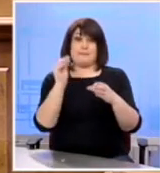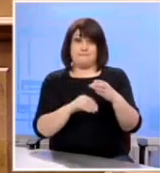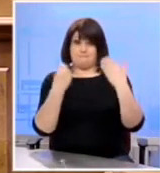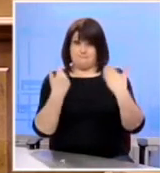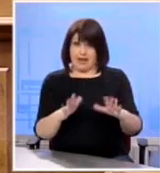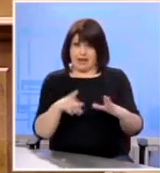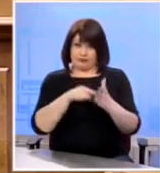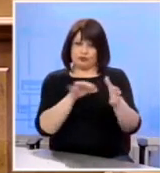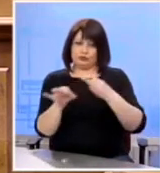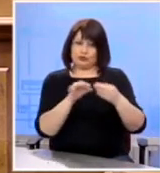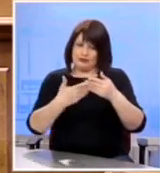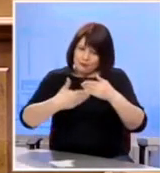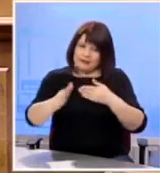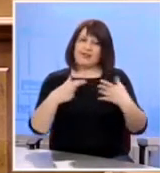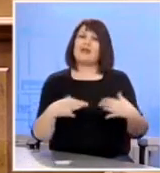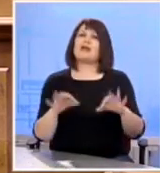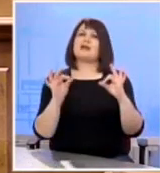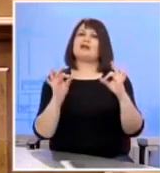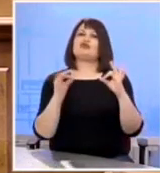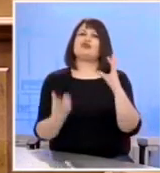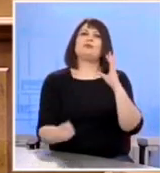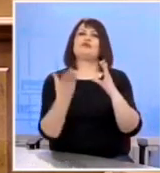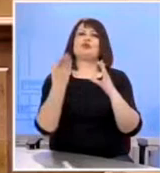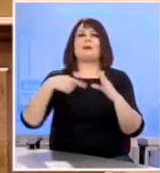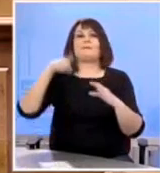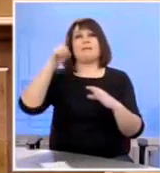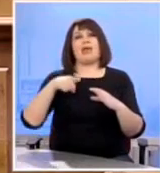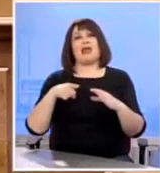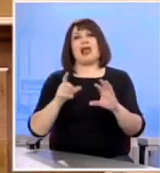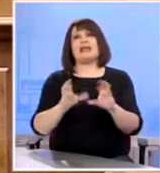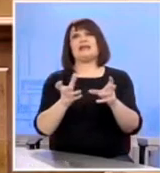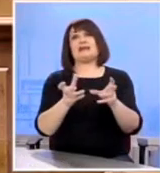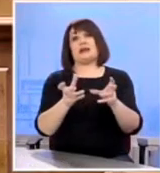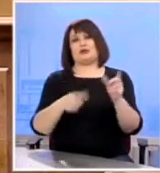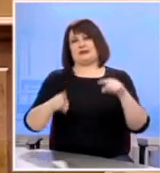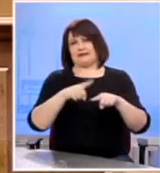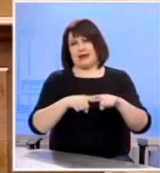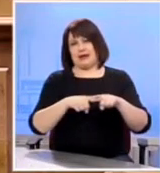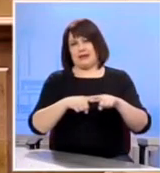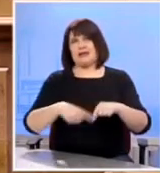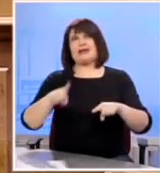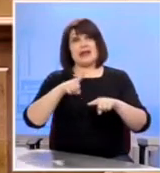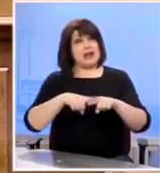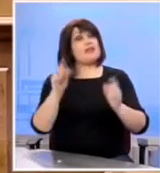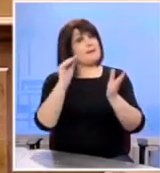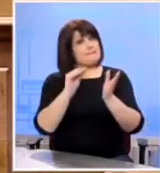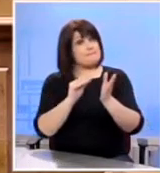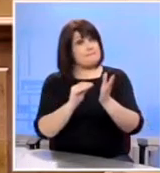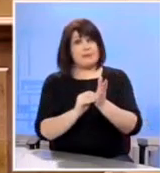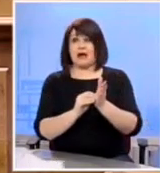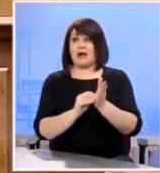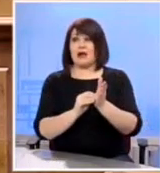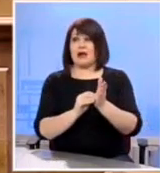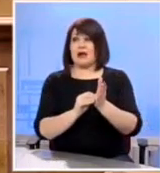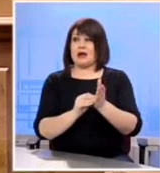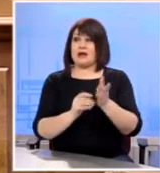νομοσχεδίου ξεκινάει μία καινούρια μέρα για το τηλεοπτικό τοπίο στην Ελλάδα. Η χώρα θα ξαναγίνει